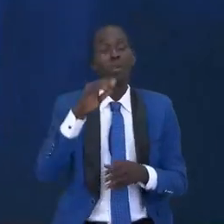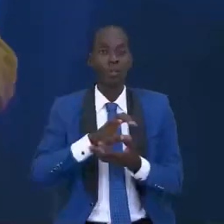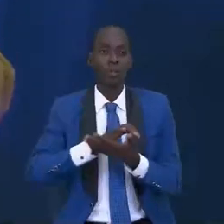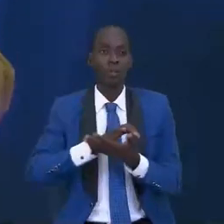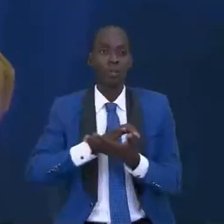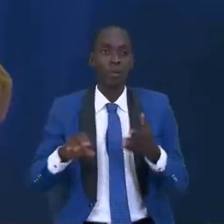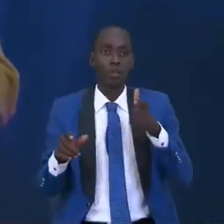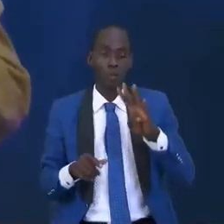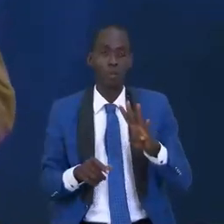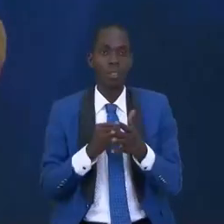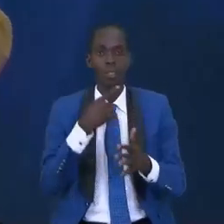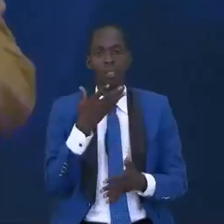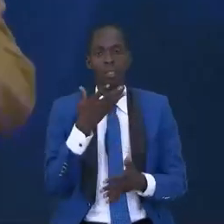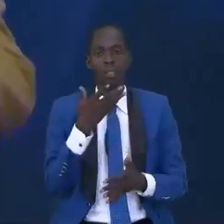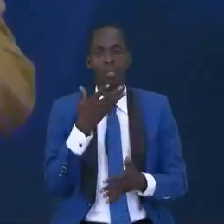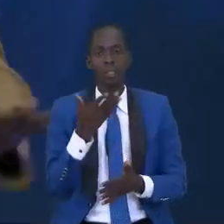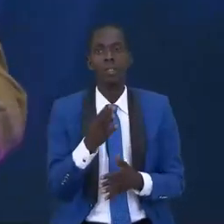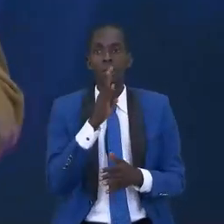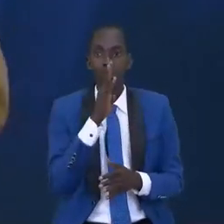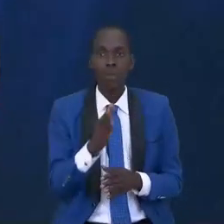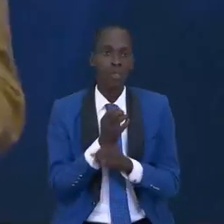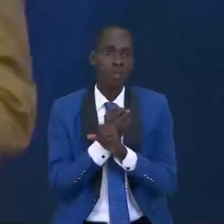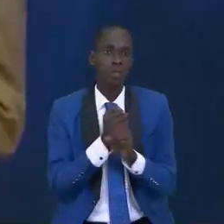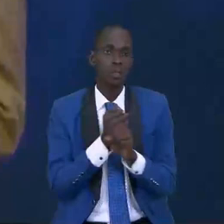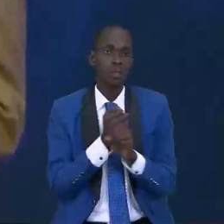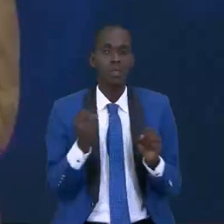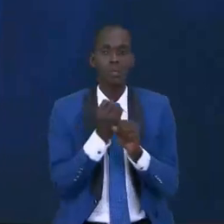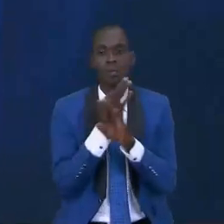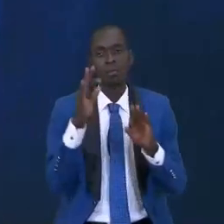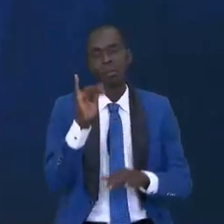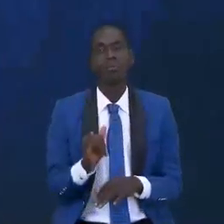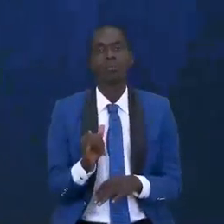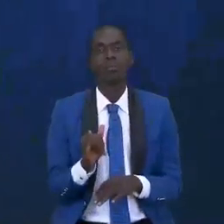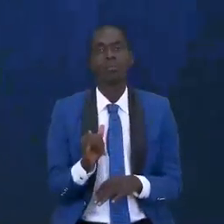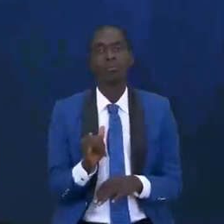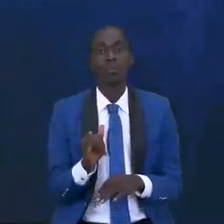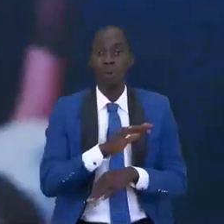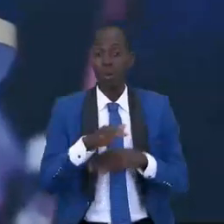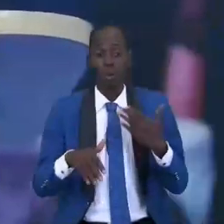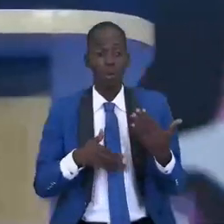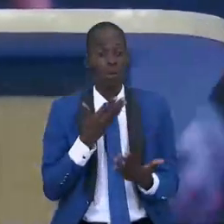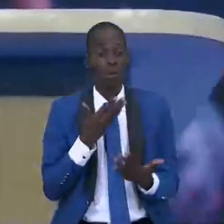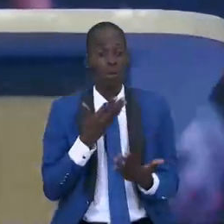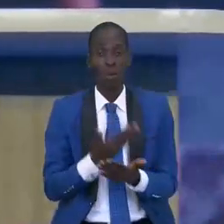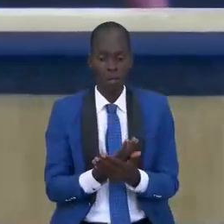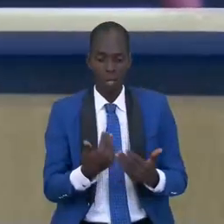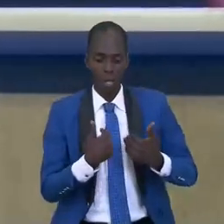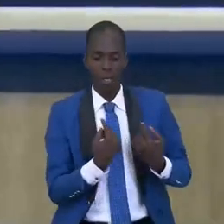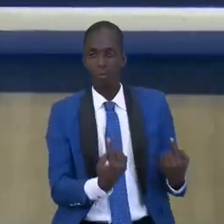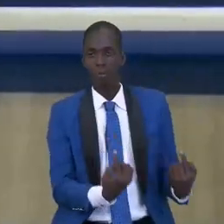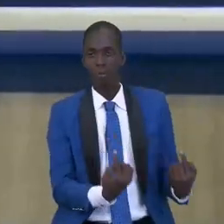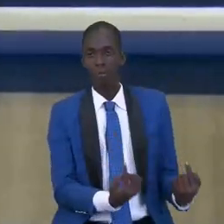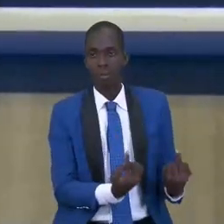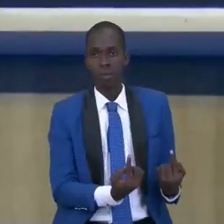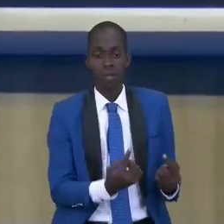Verset 24. Et ils sont gratuitement justifiés. Tous ont